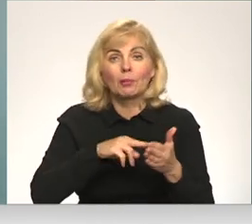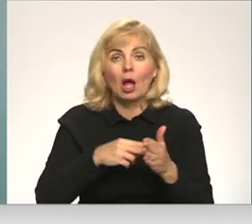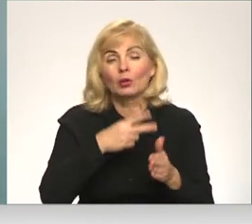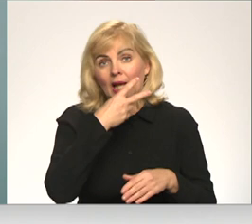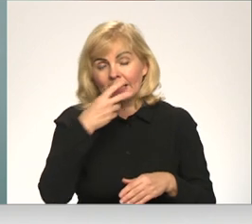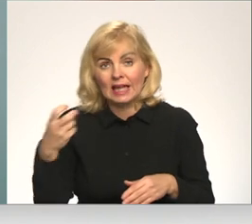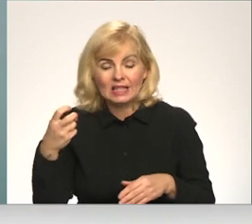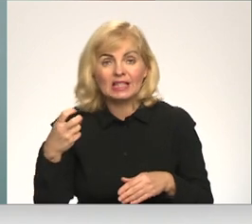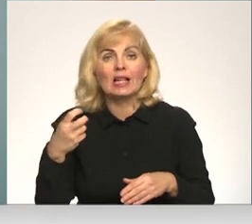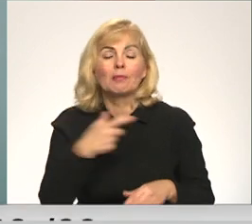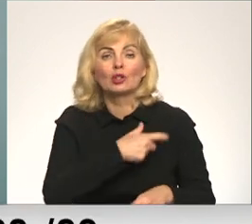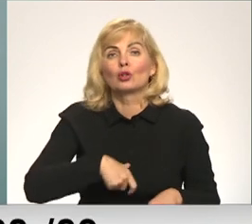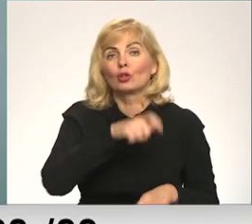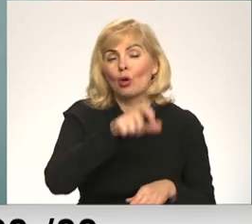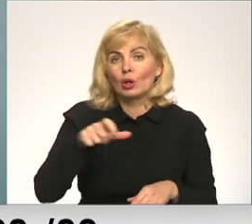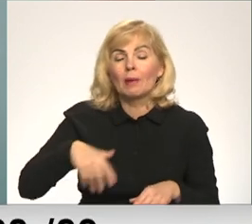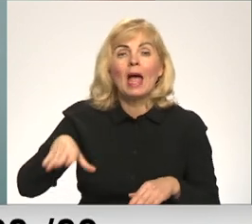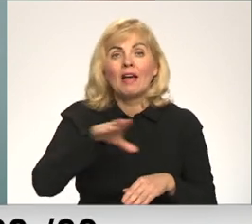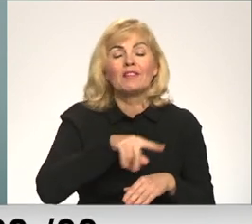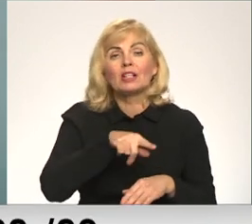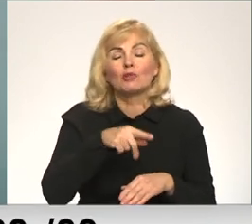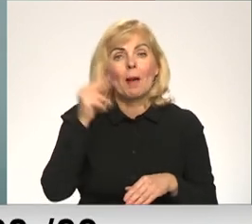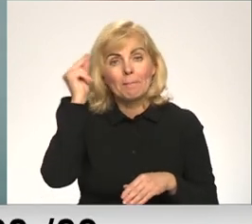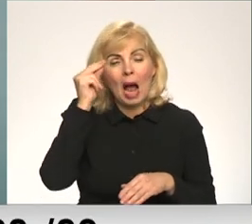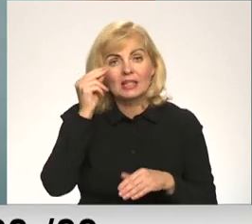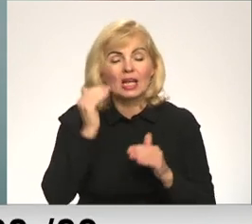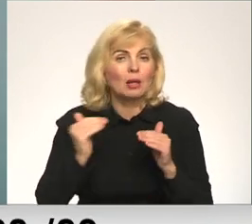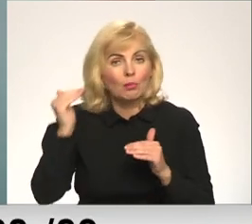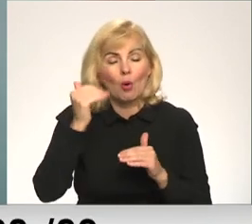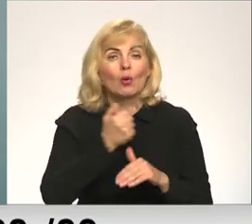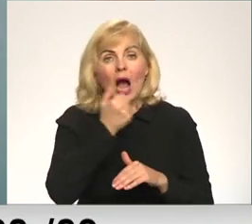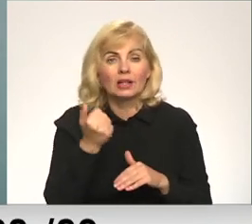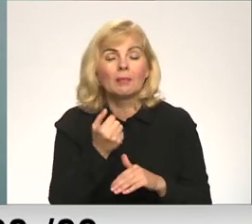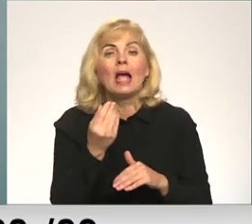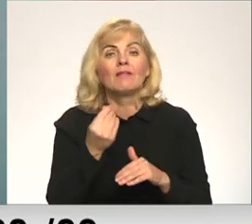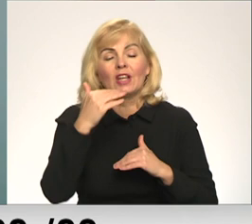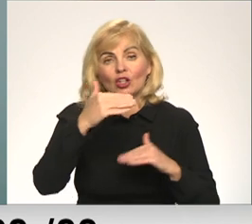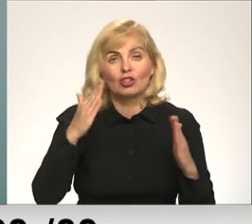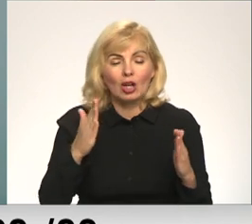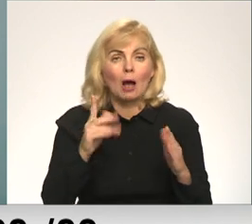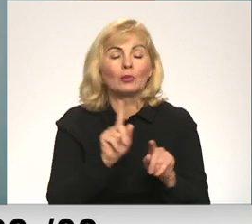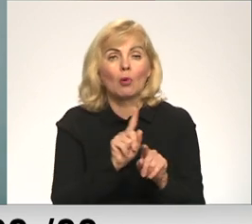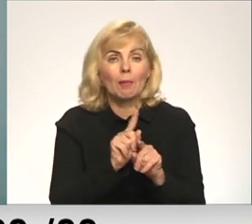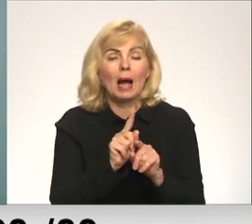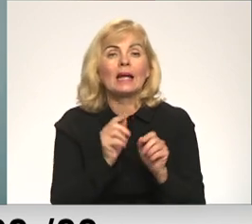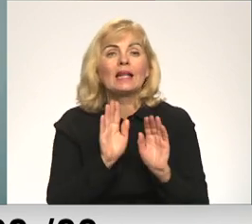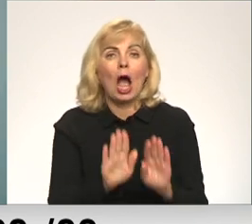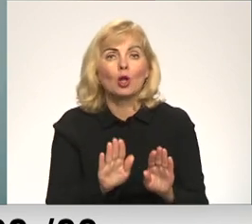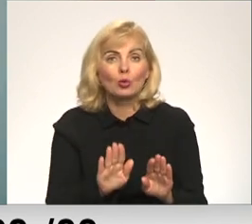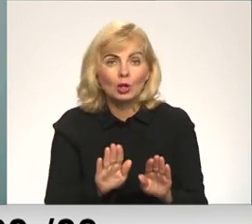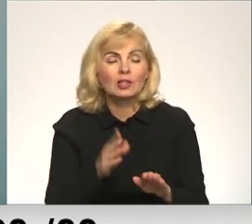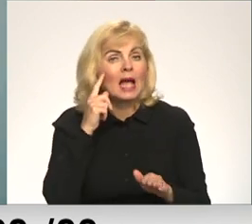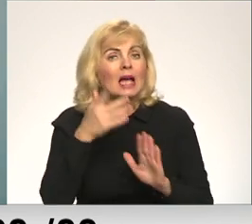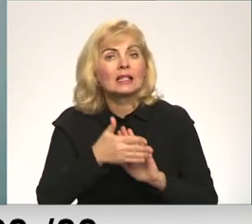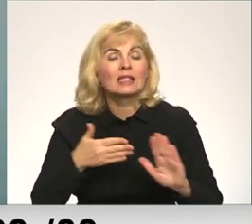200 rezidentiem par visiem studiju gadiem. Un tad arī šī finanšu rāmī mums ir jāieturas. Un līdz ar to ir svarīgi saprast